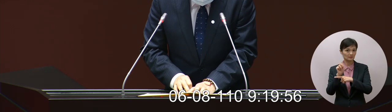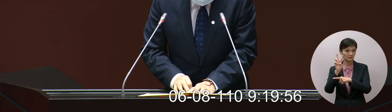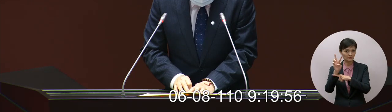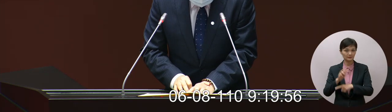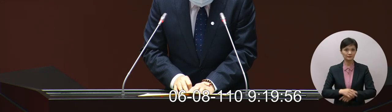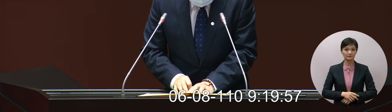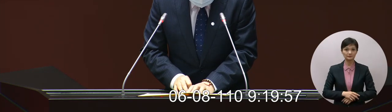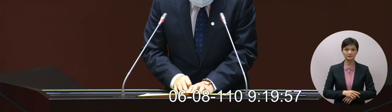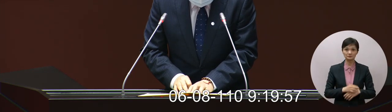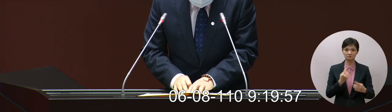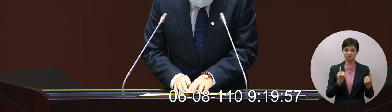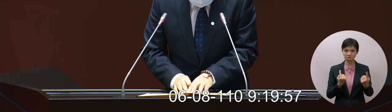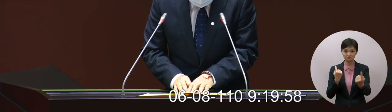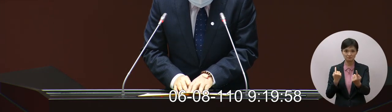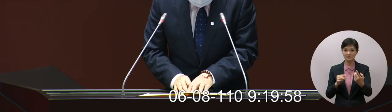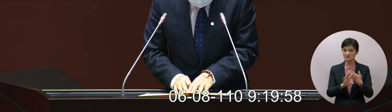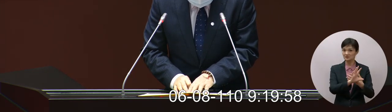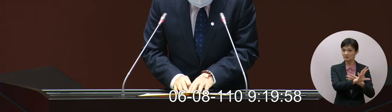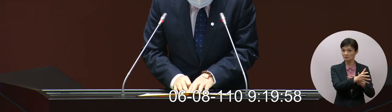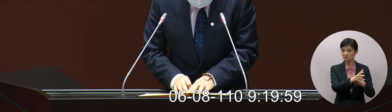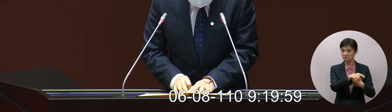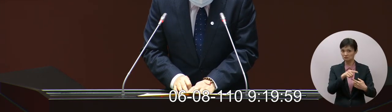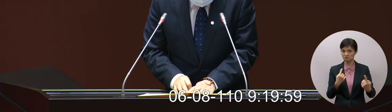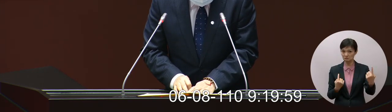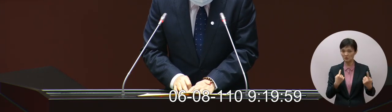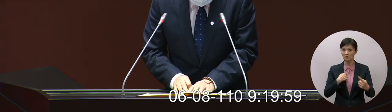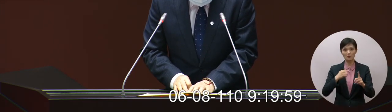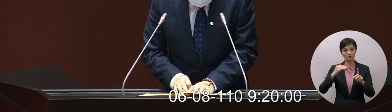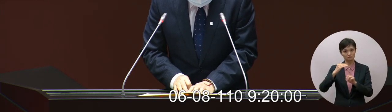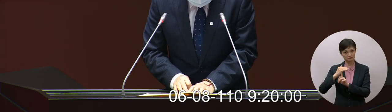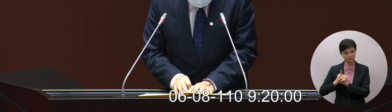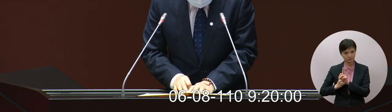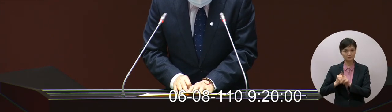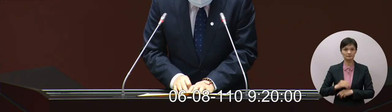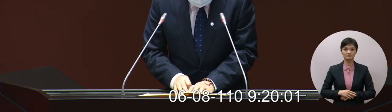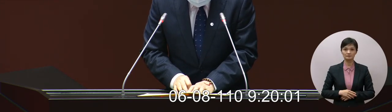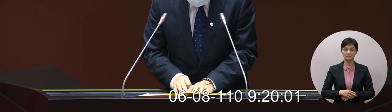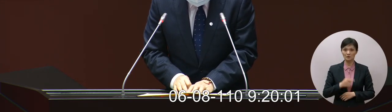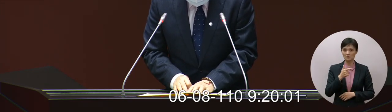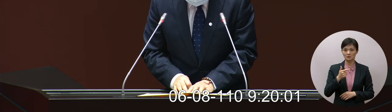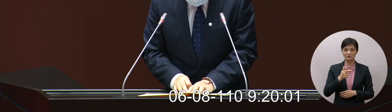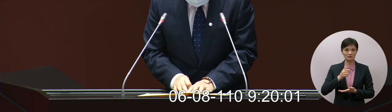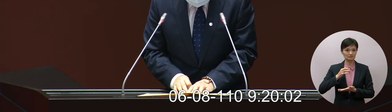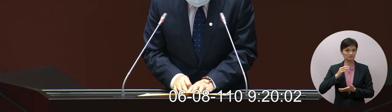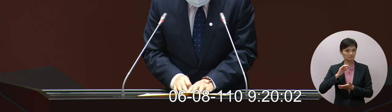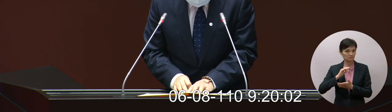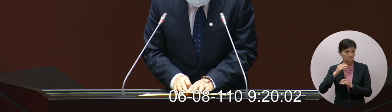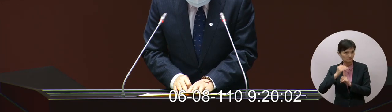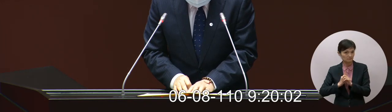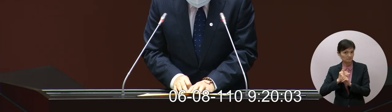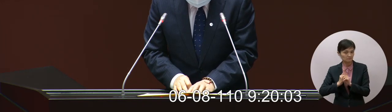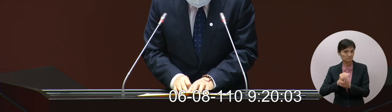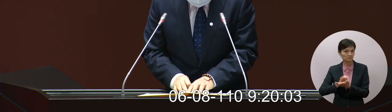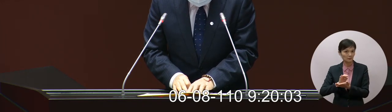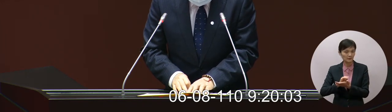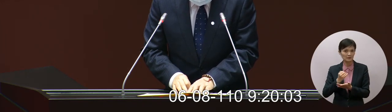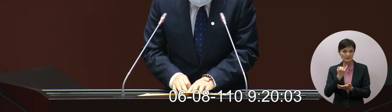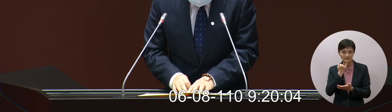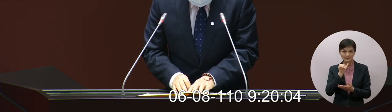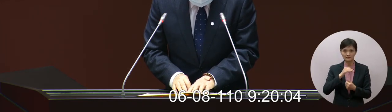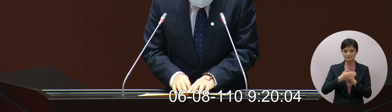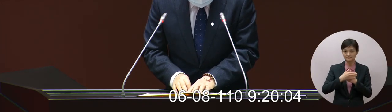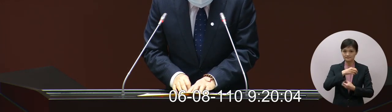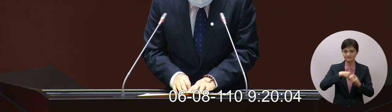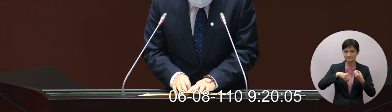3.2%，相较其他主要国家比例仍低，其以最小预算规模有效维持经济动能，